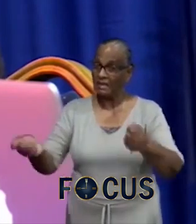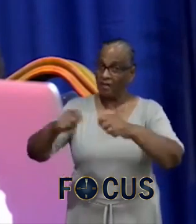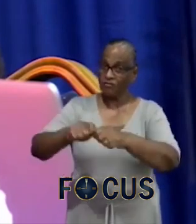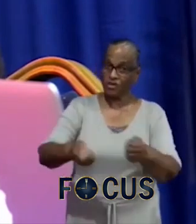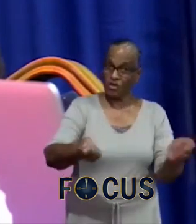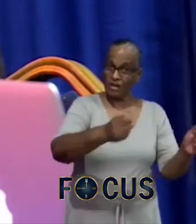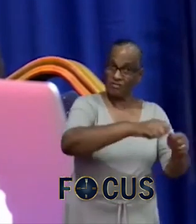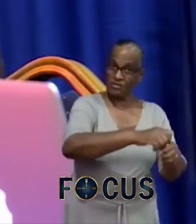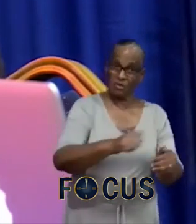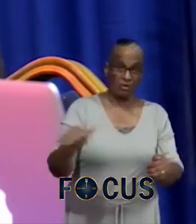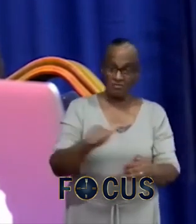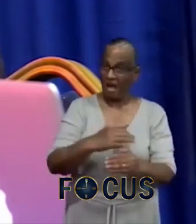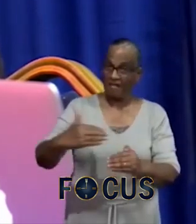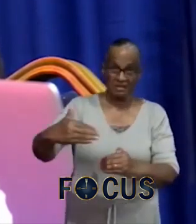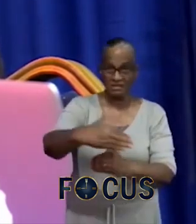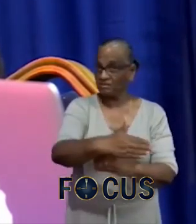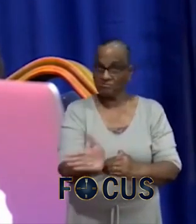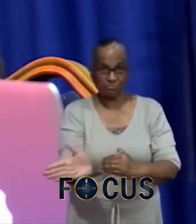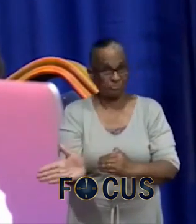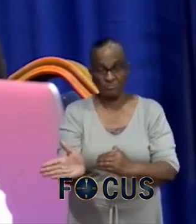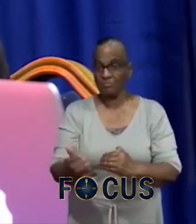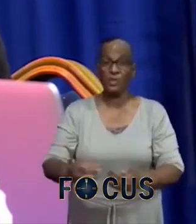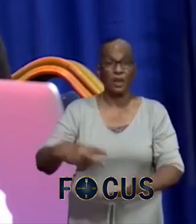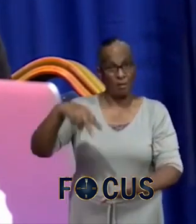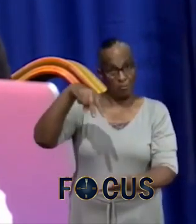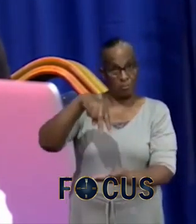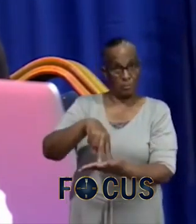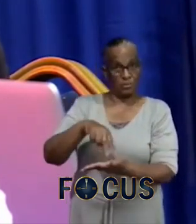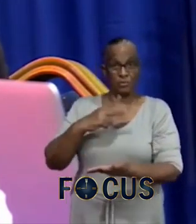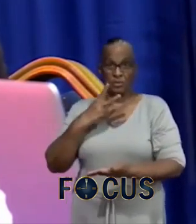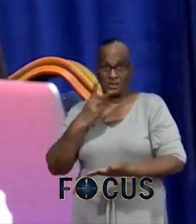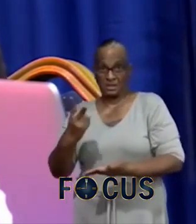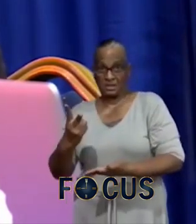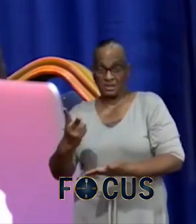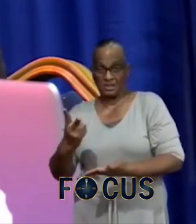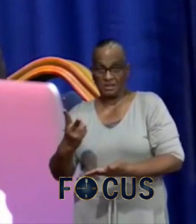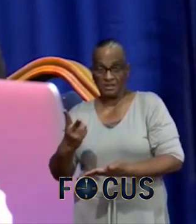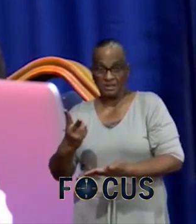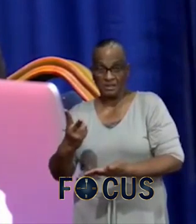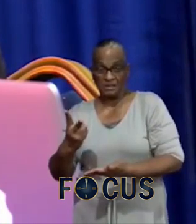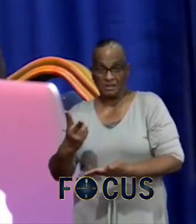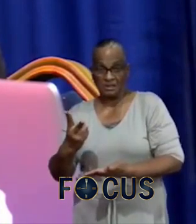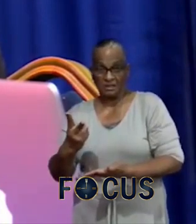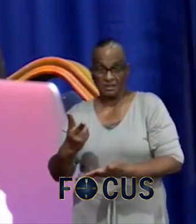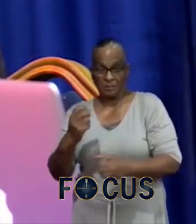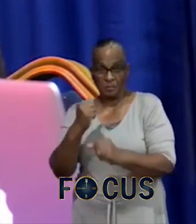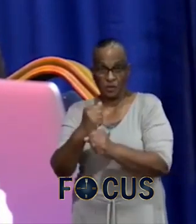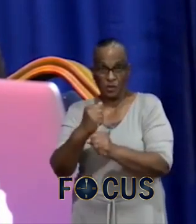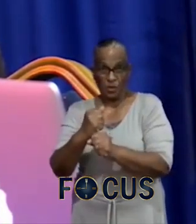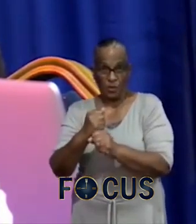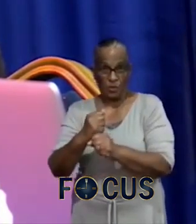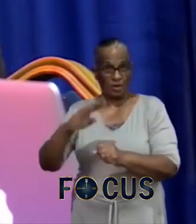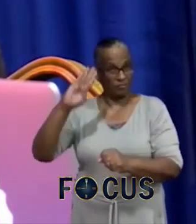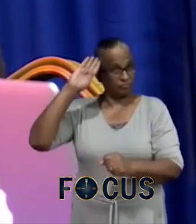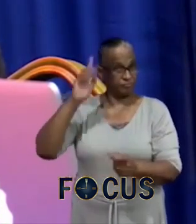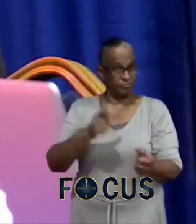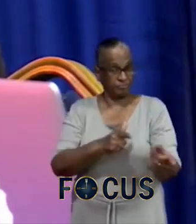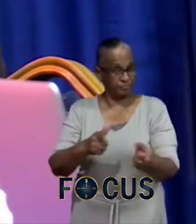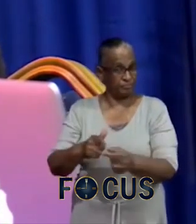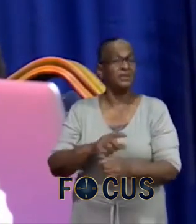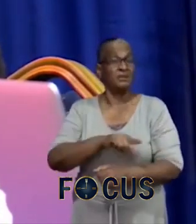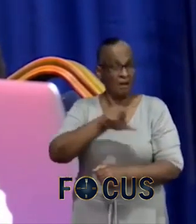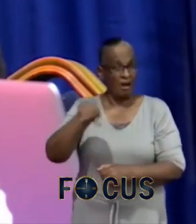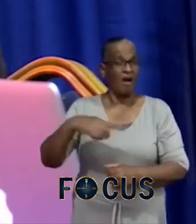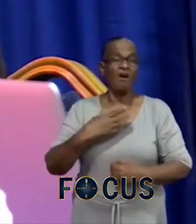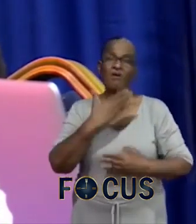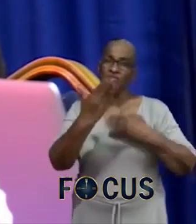afsluitingen. U ziet op het podium vandaag de diensten die ons gaan aangeven hoe